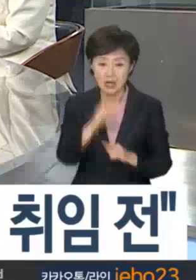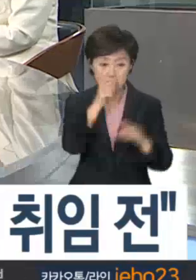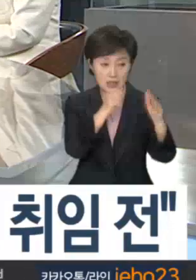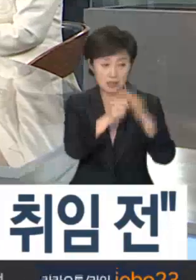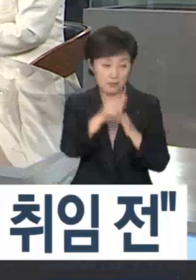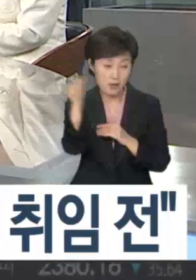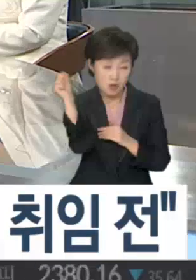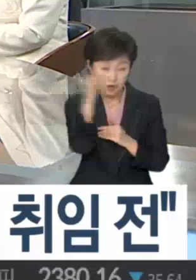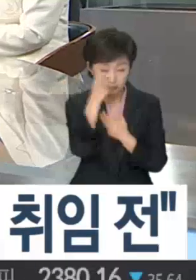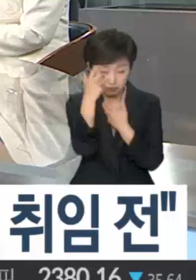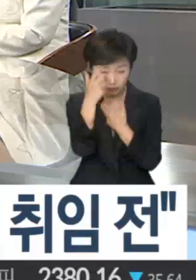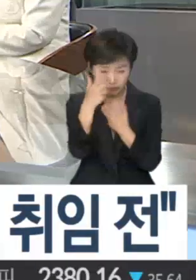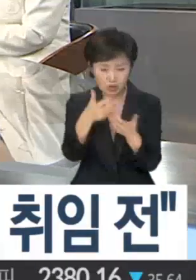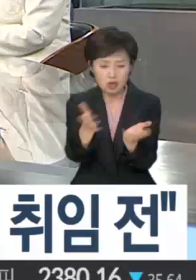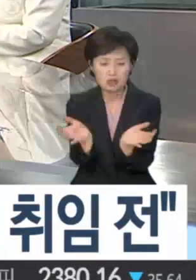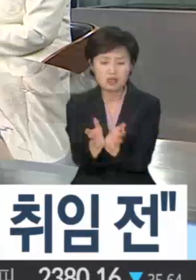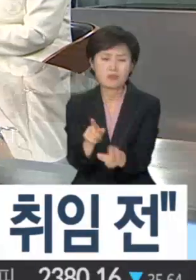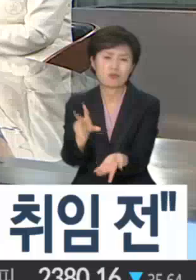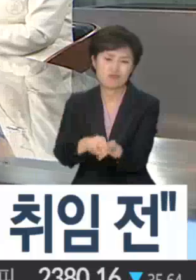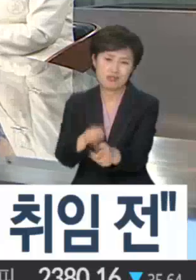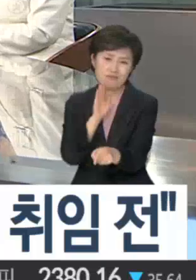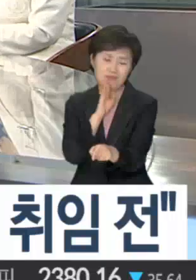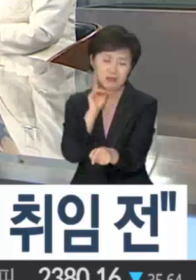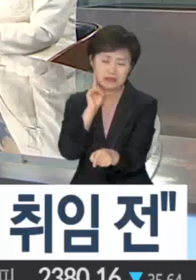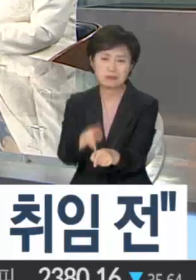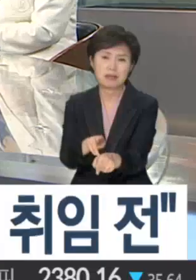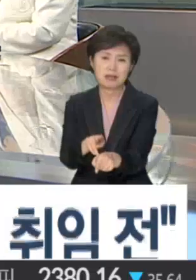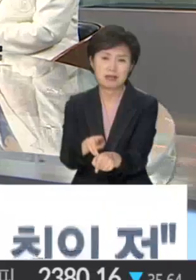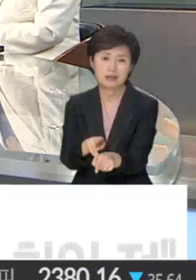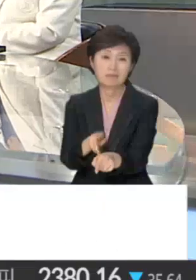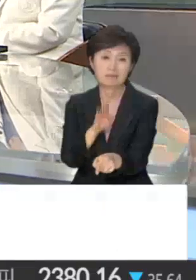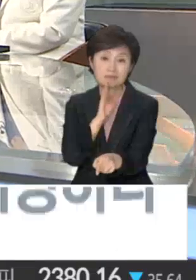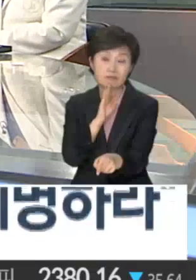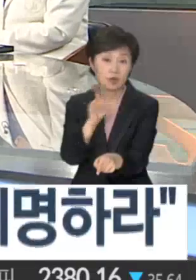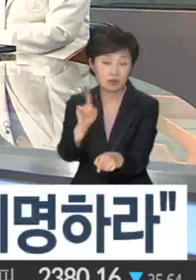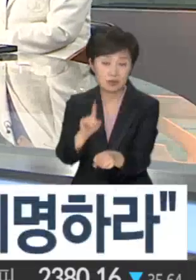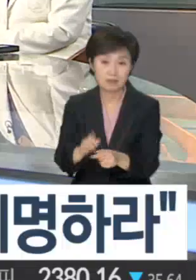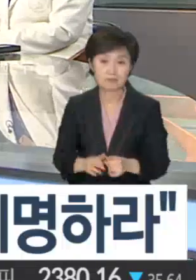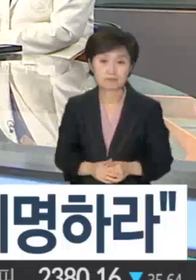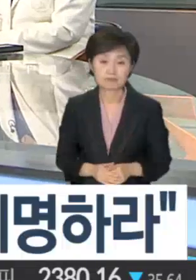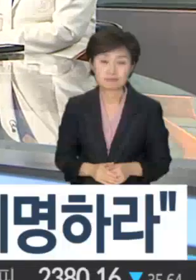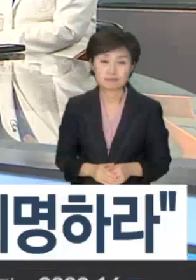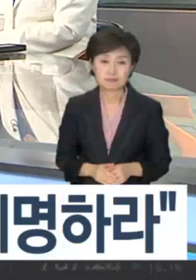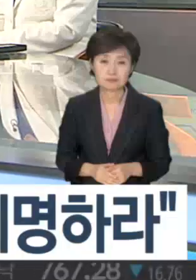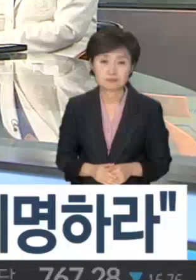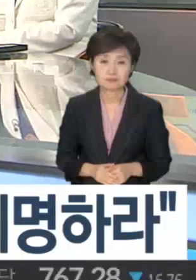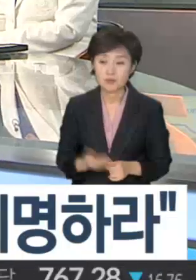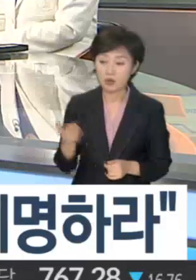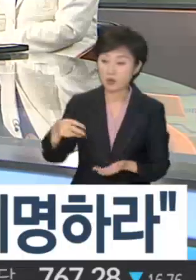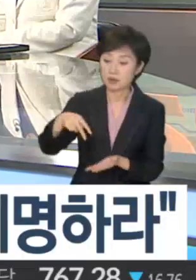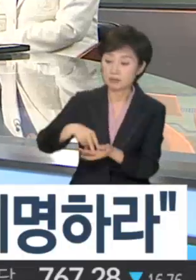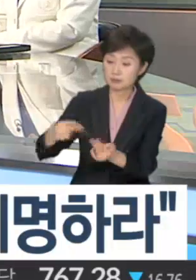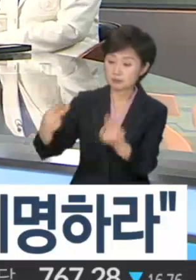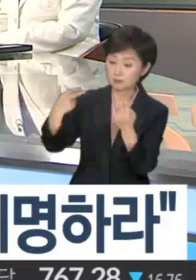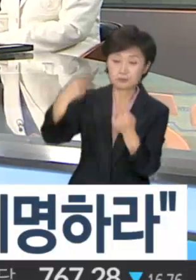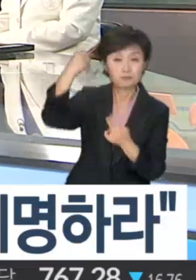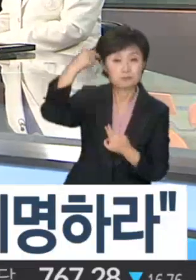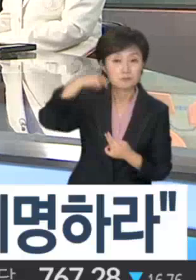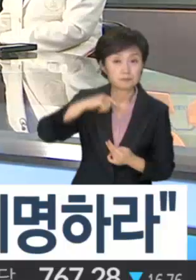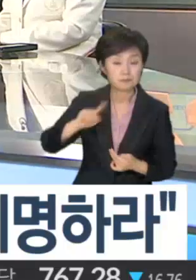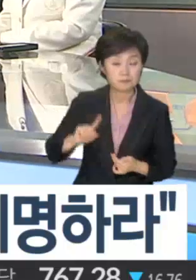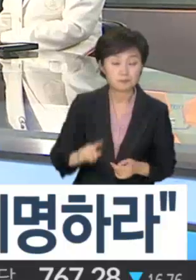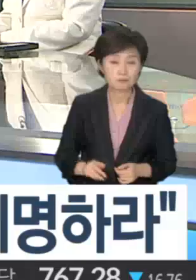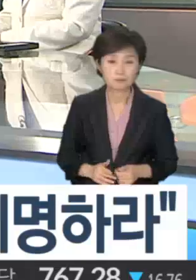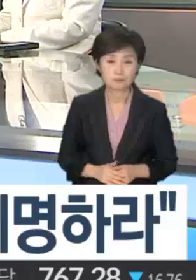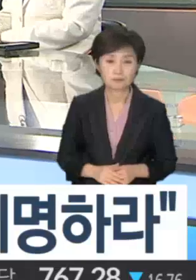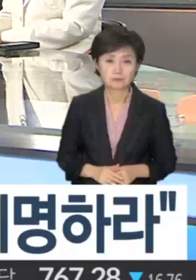지지층의 어떤 의견을 보면 제명을 한 이야기, 비명계인 이상민 의원은 진상조사해야 한다라고 하는 상황인데 최고위원께서 보시기에는 좀 어떻게 다뤄야 할